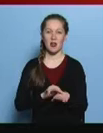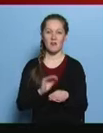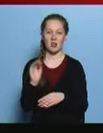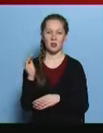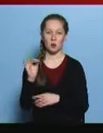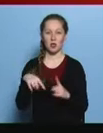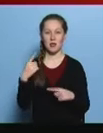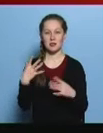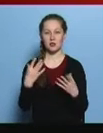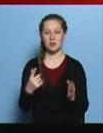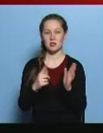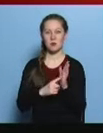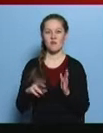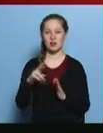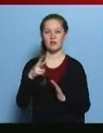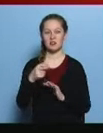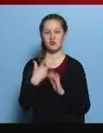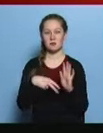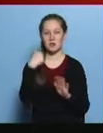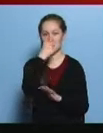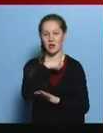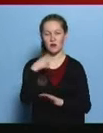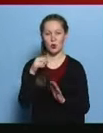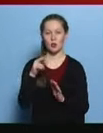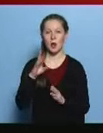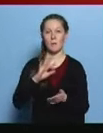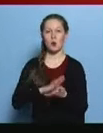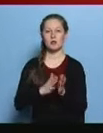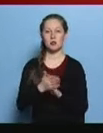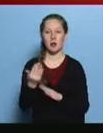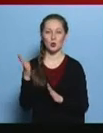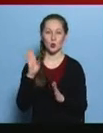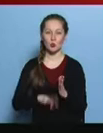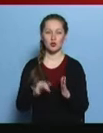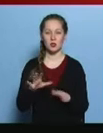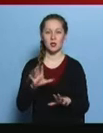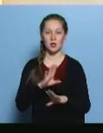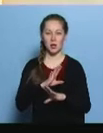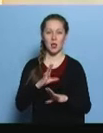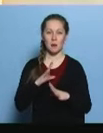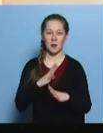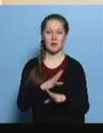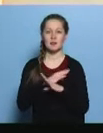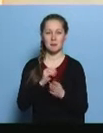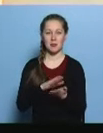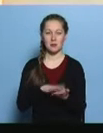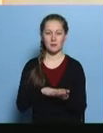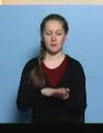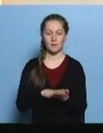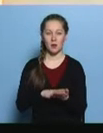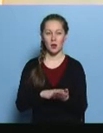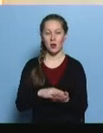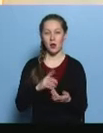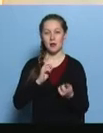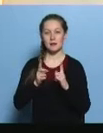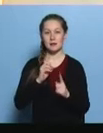следующий день, 7 января 2018 года, его состояние резко ухудшилось и была констатирована его смерть. Дату судебного